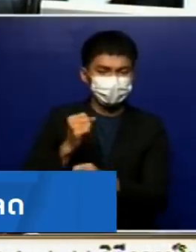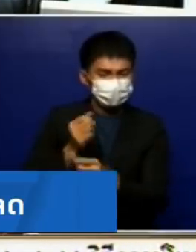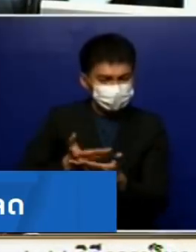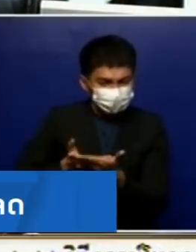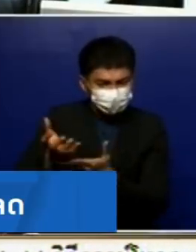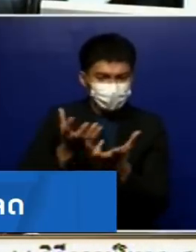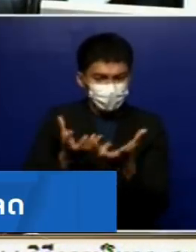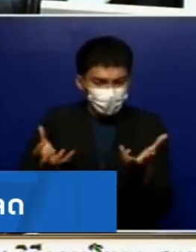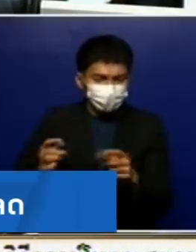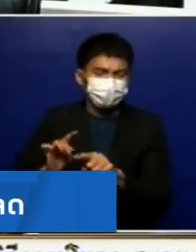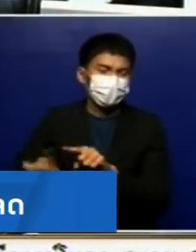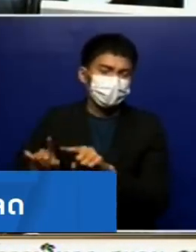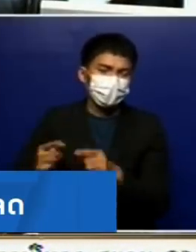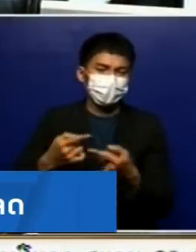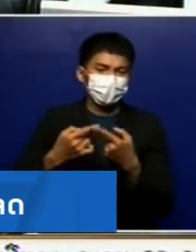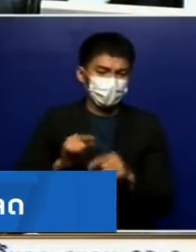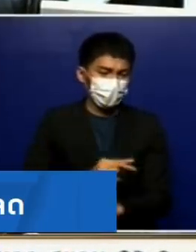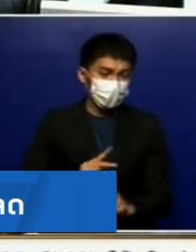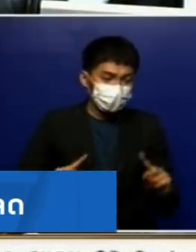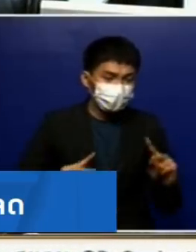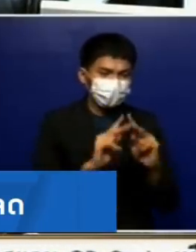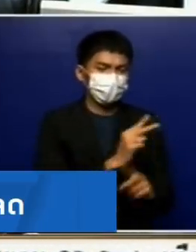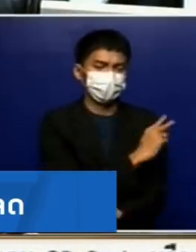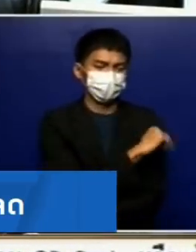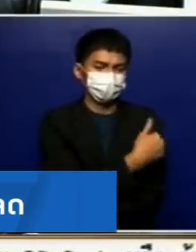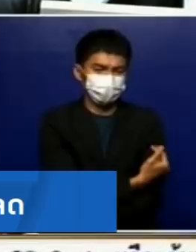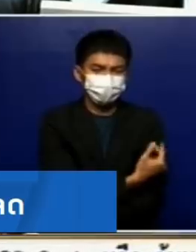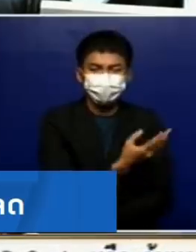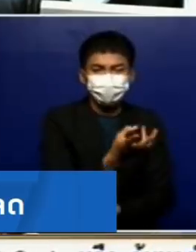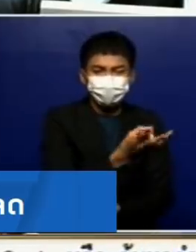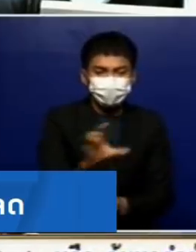ต่อสู้กับโควิด-19 ท่านจะเอ